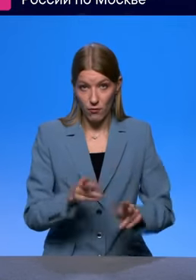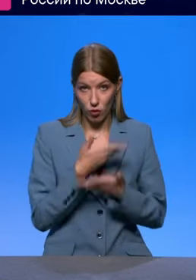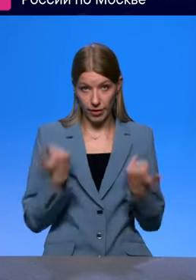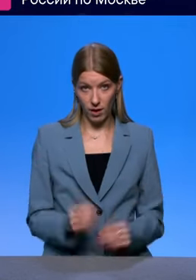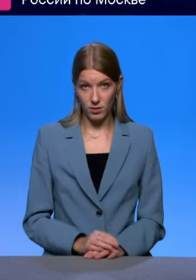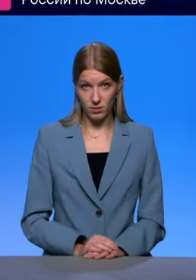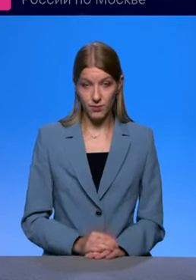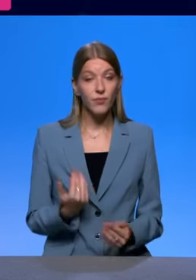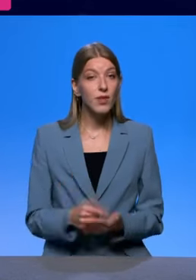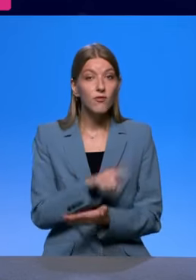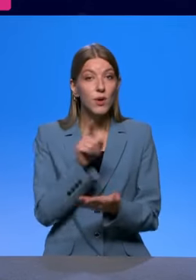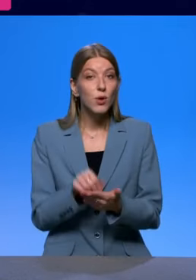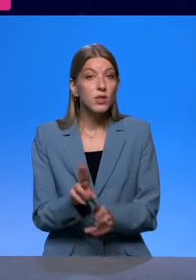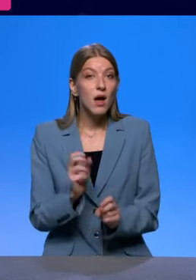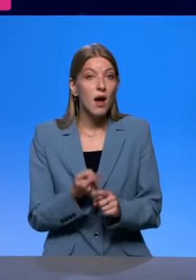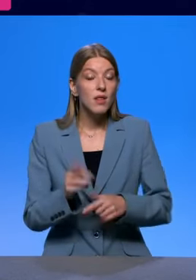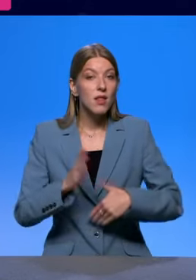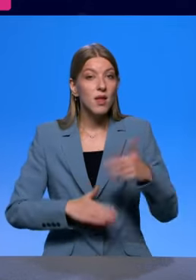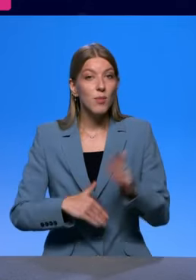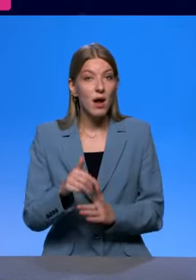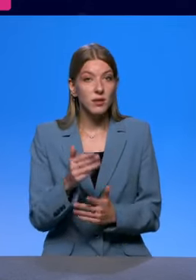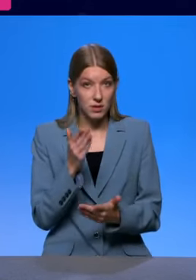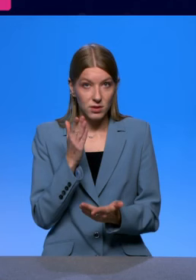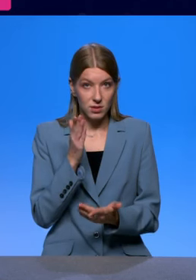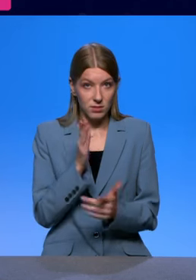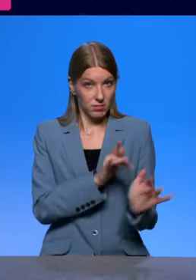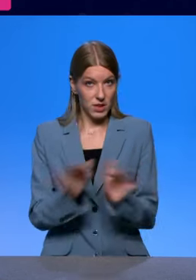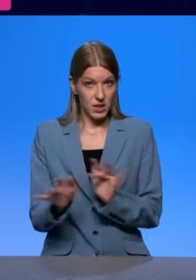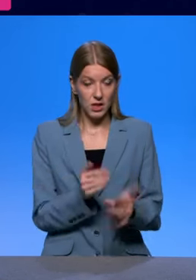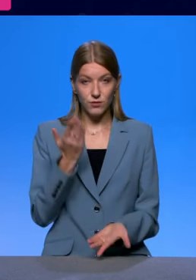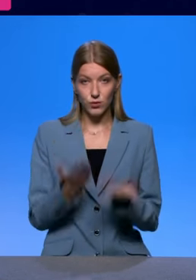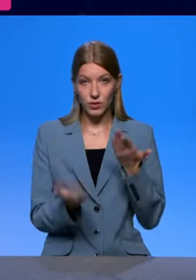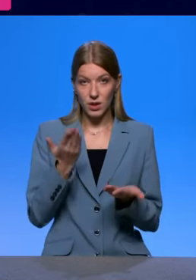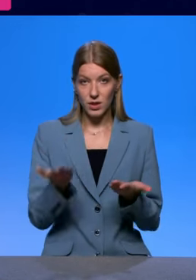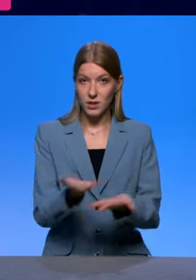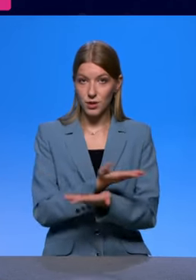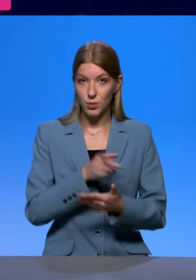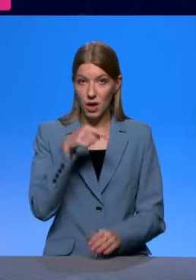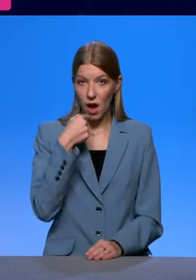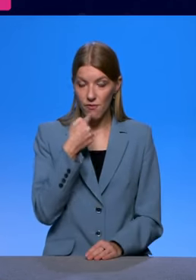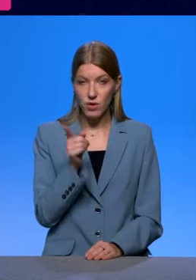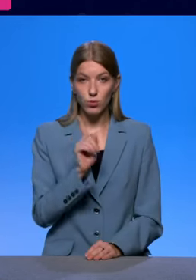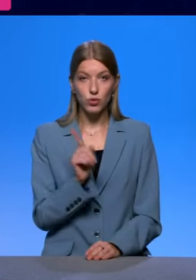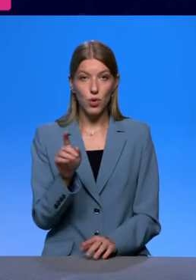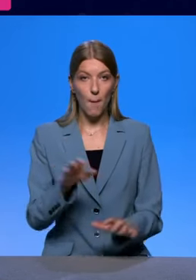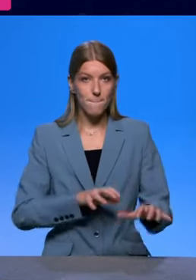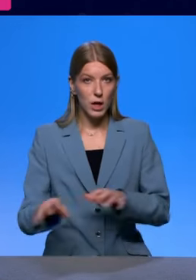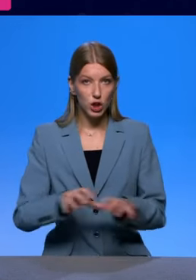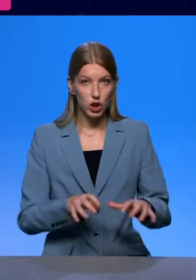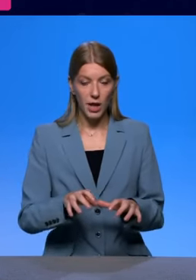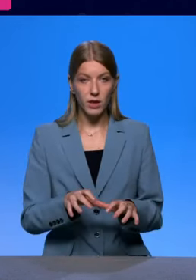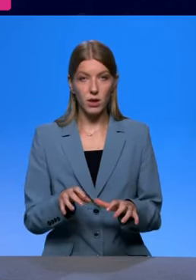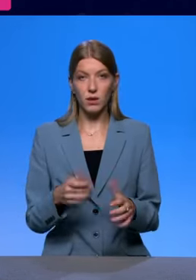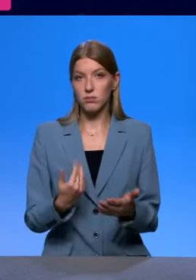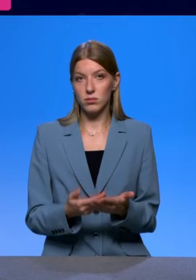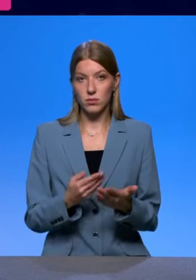собственно говоря, как это, в принципе, на практике выглядит? Вот если речь идет о том, что мошенники не отобрали, не выхватили,